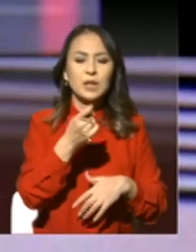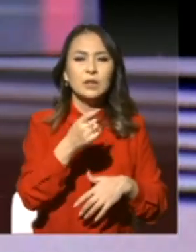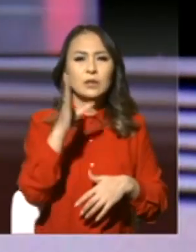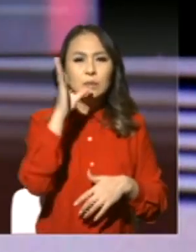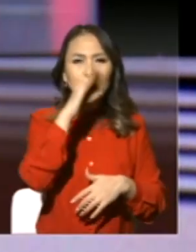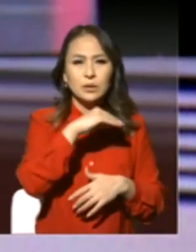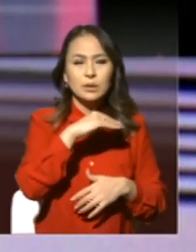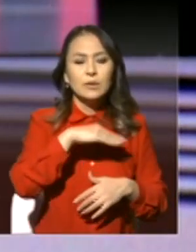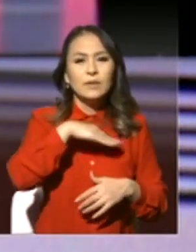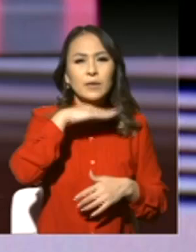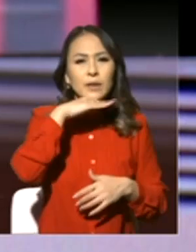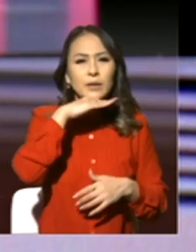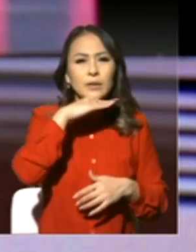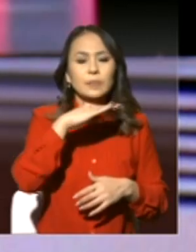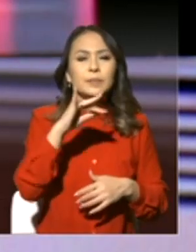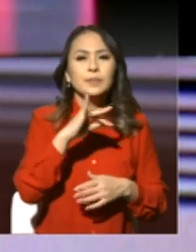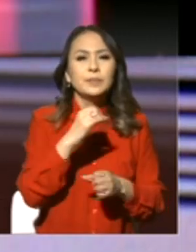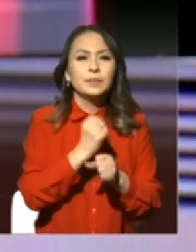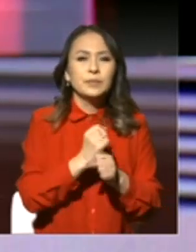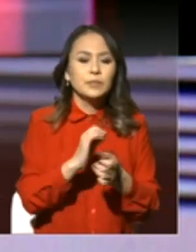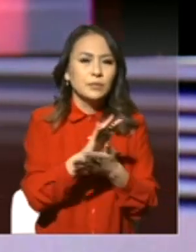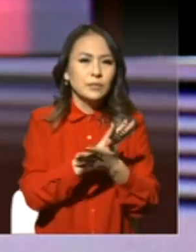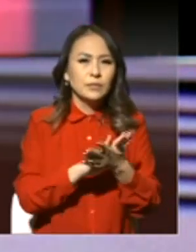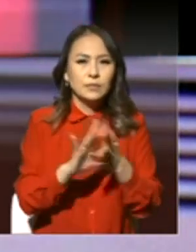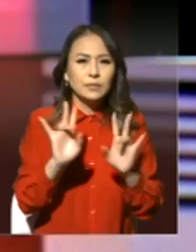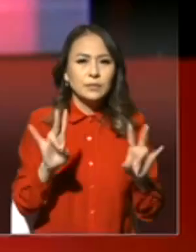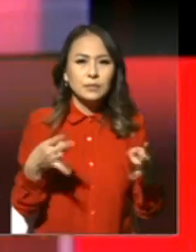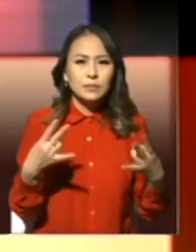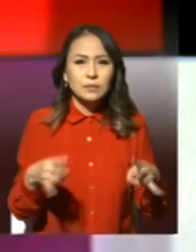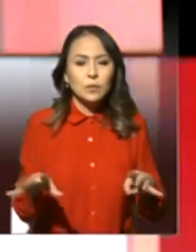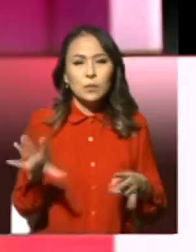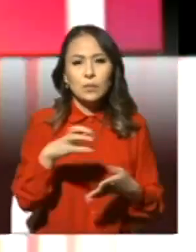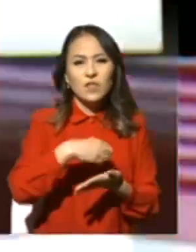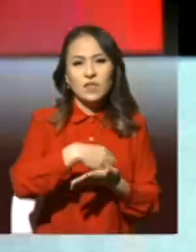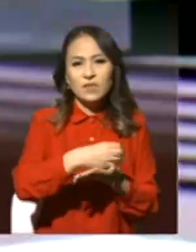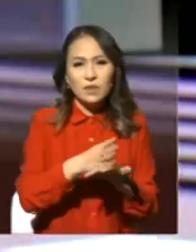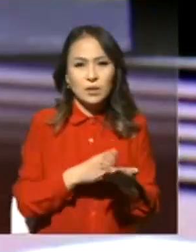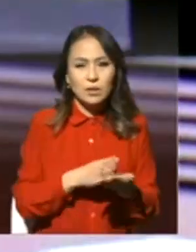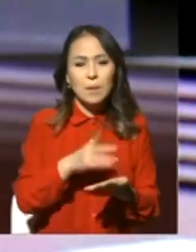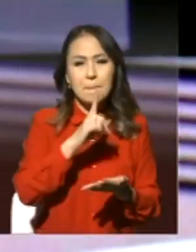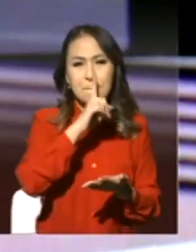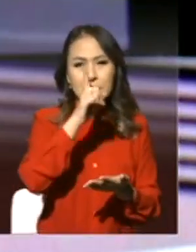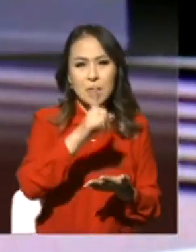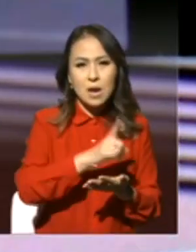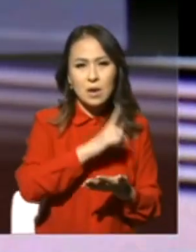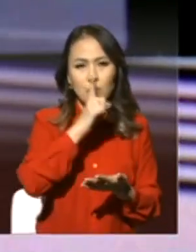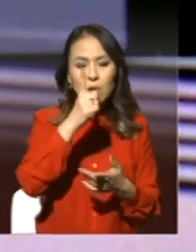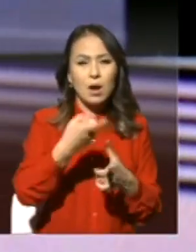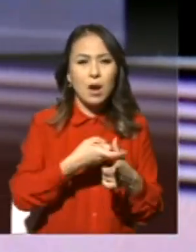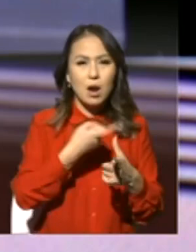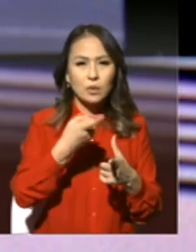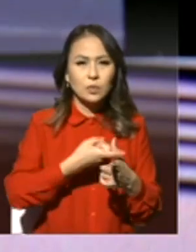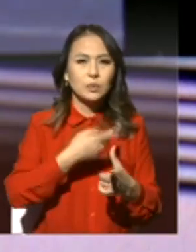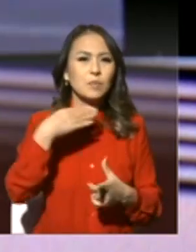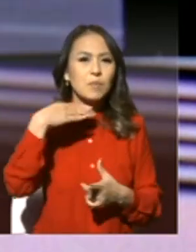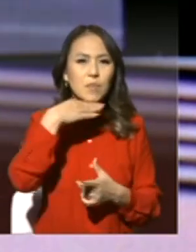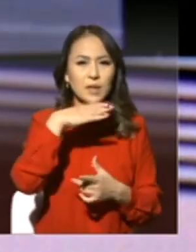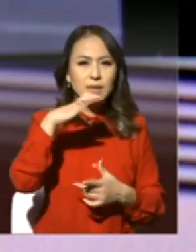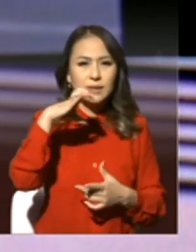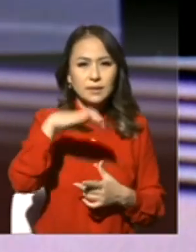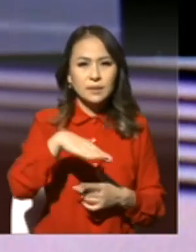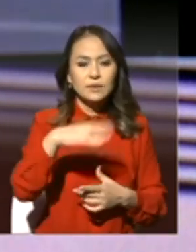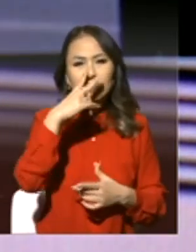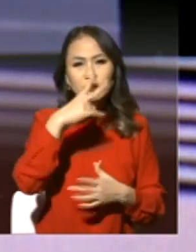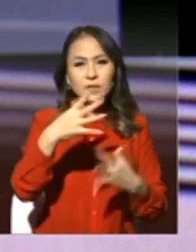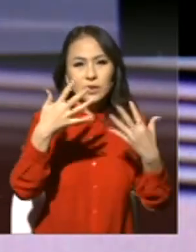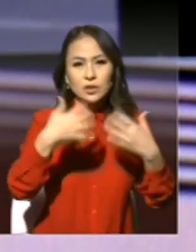сондықтан интервенция ешқандай керек жоқ, бізде барлығы бар дейді. Сәбіз де солай, картоп та, ет та, сол статистика